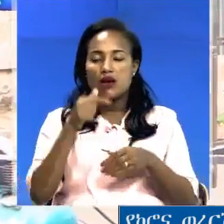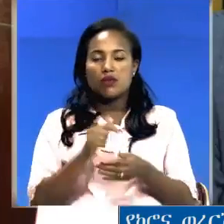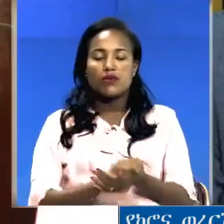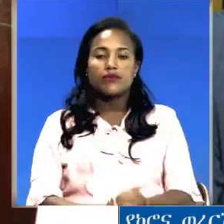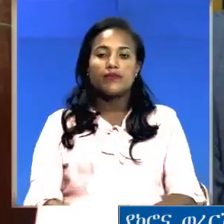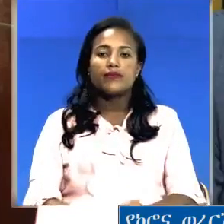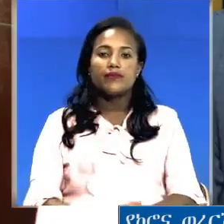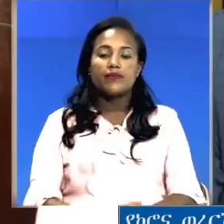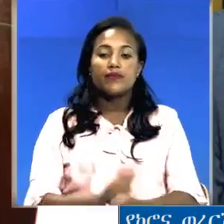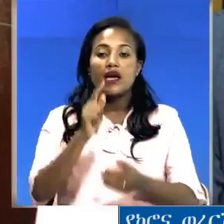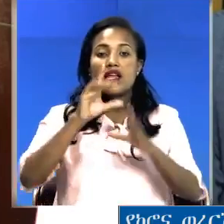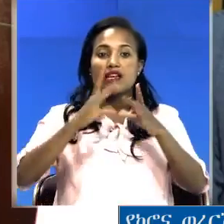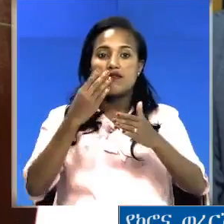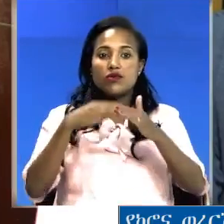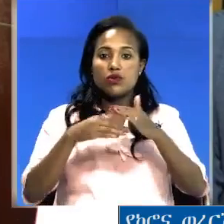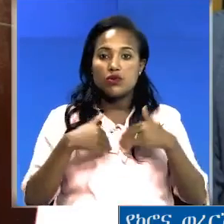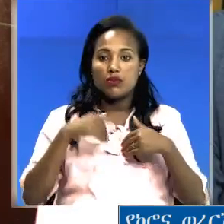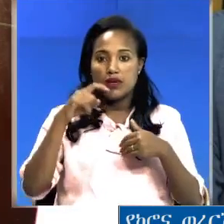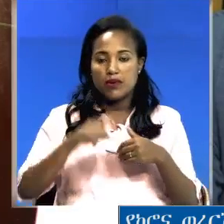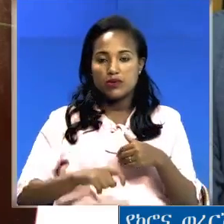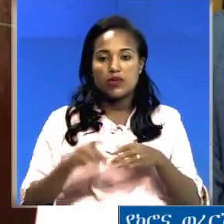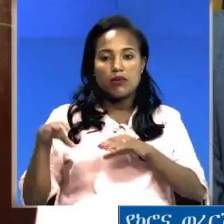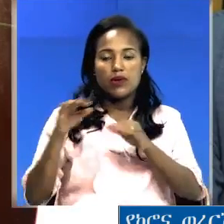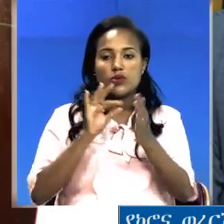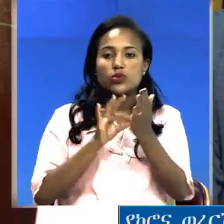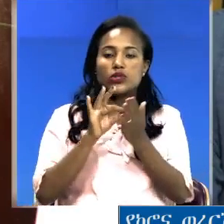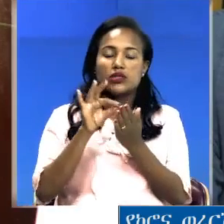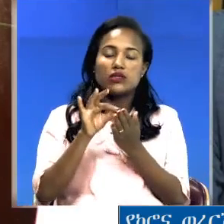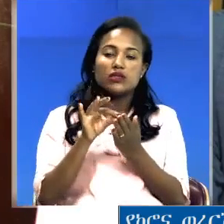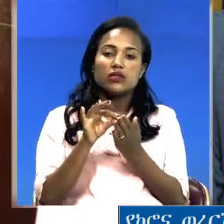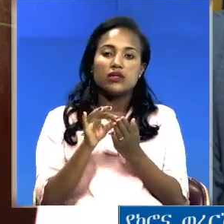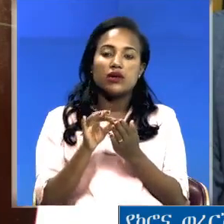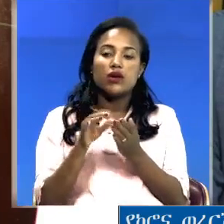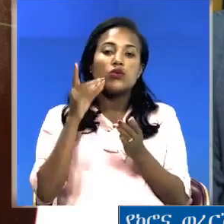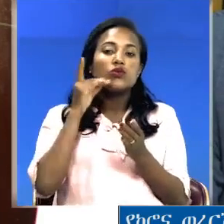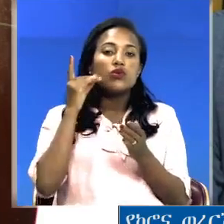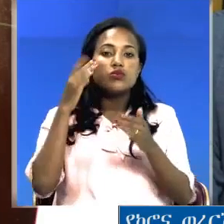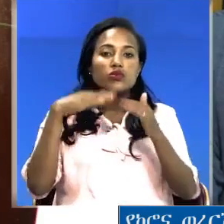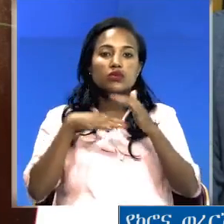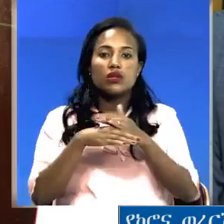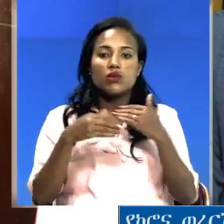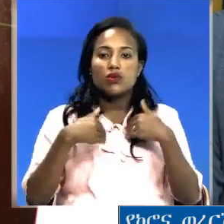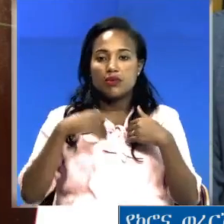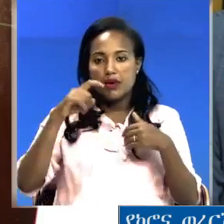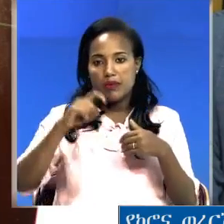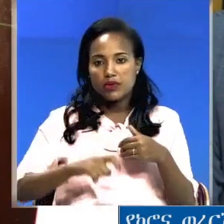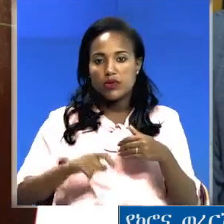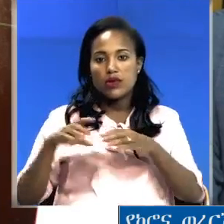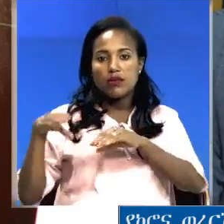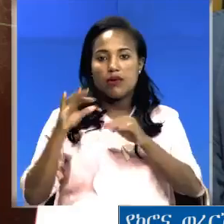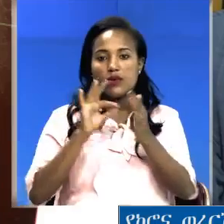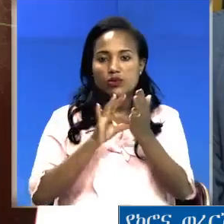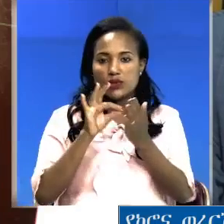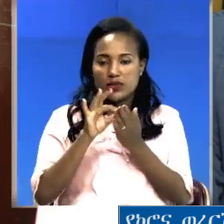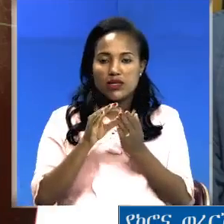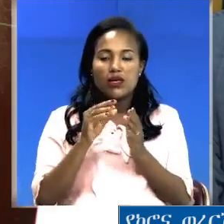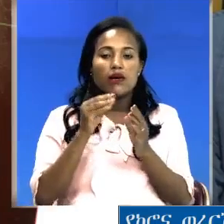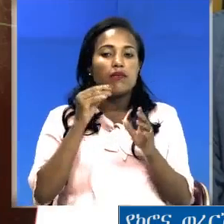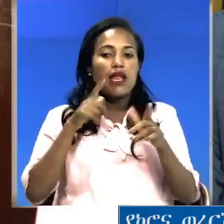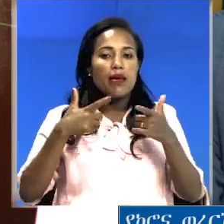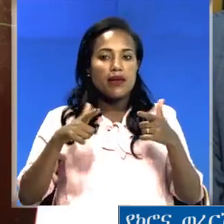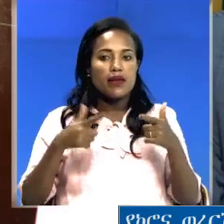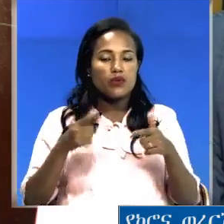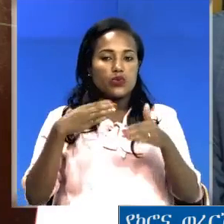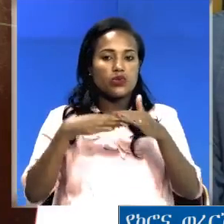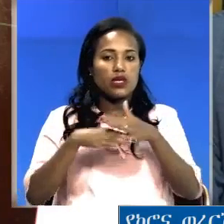አንድ ክፍል ውስጥ ሊኖሩ የሚገባቸው የተማሪዎች ቁጥር፣ በዶርም ውስጥ ሊኖሩ የሚገቡ የተማሪዎች ቁጥር፣ በቤተ መጻሕፍት፣